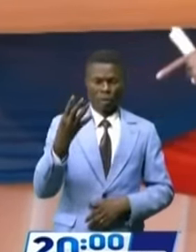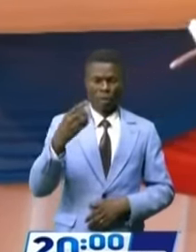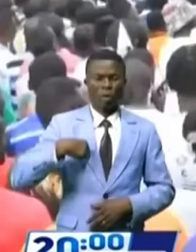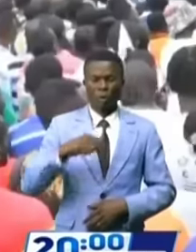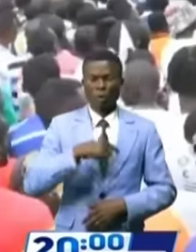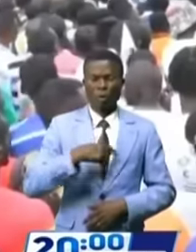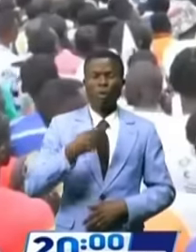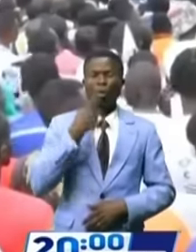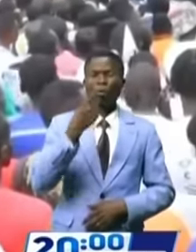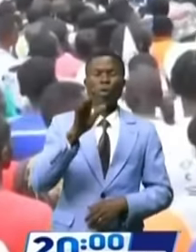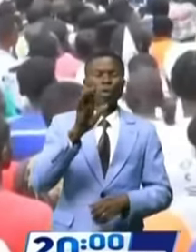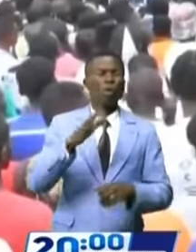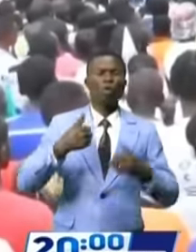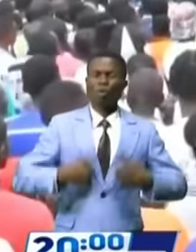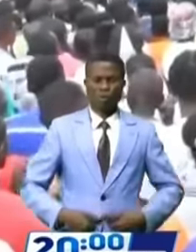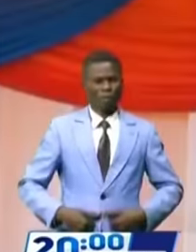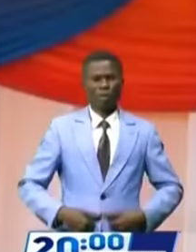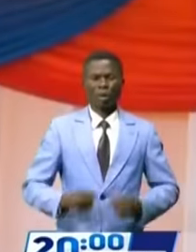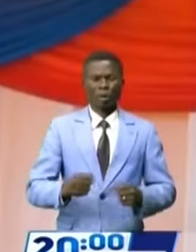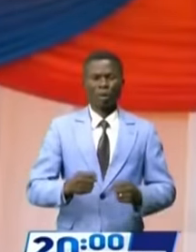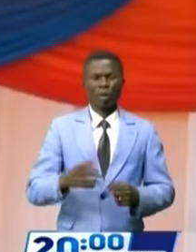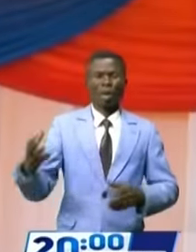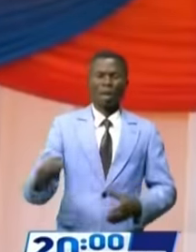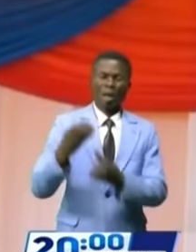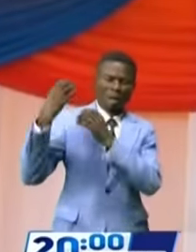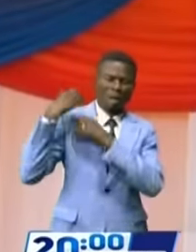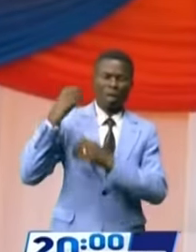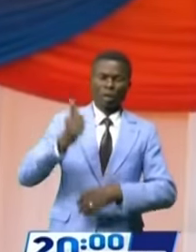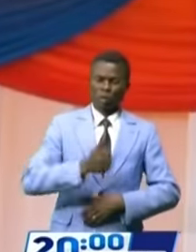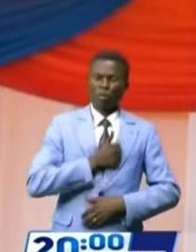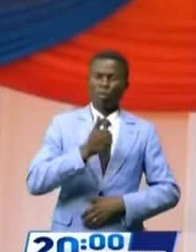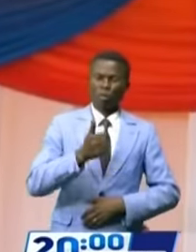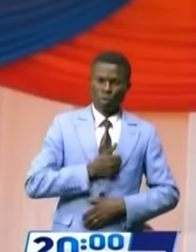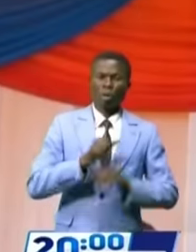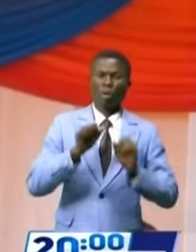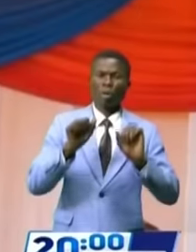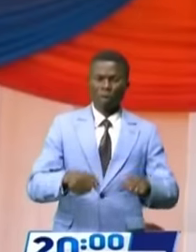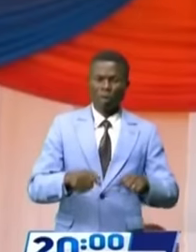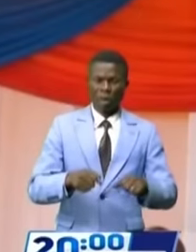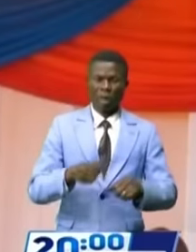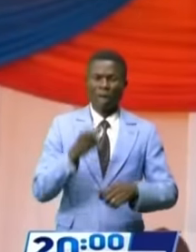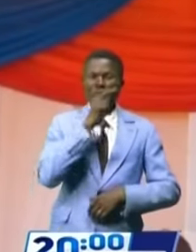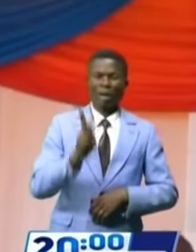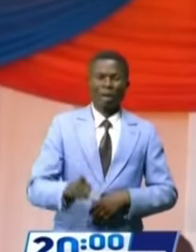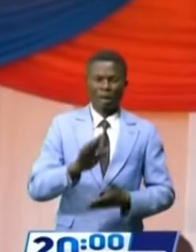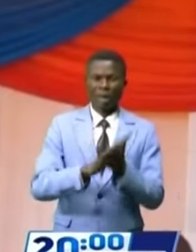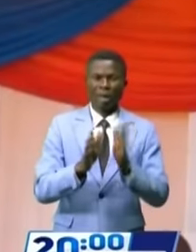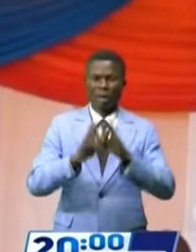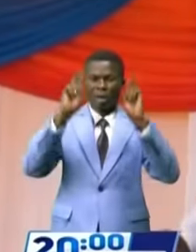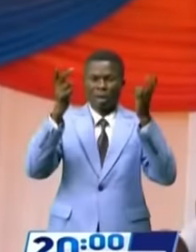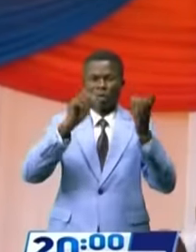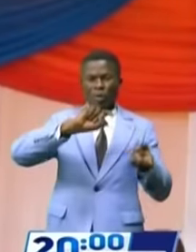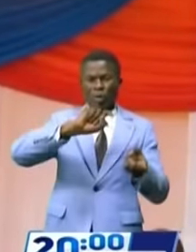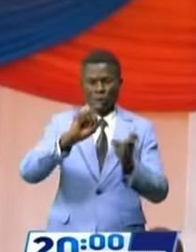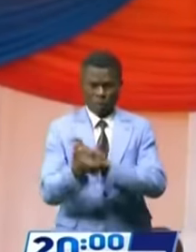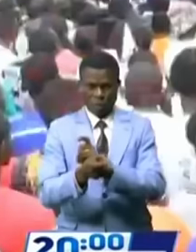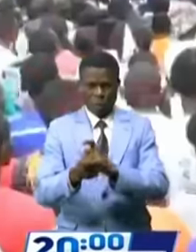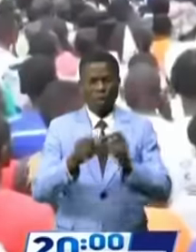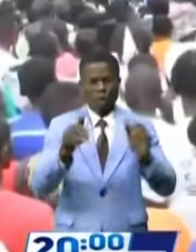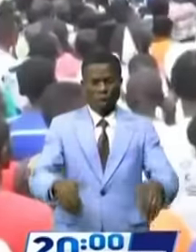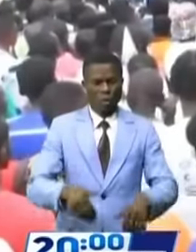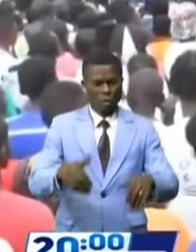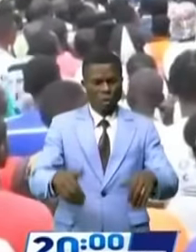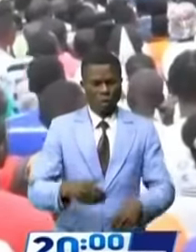devons dire trop, c'est trop. Nous devons nous prendre en charge. C'est possible que Kisangani devienne une ville de transformation